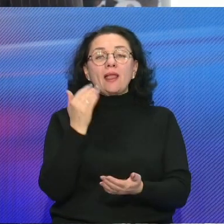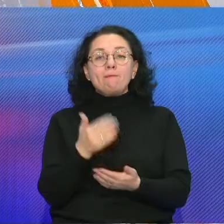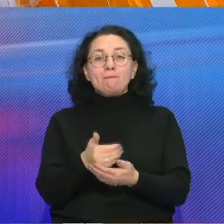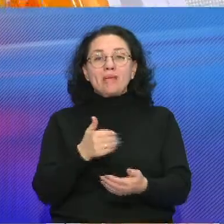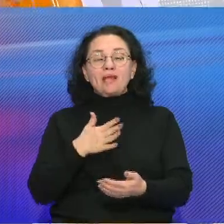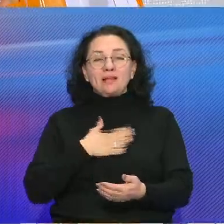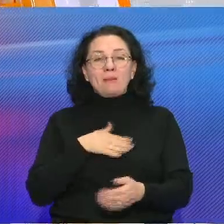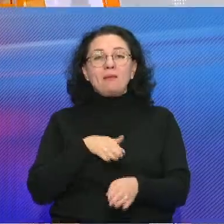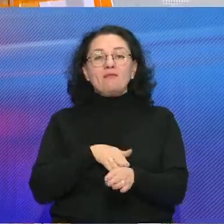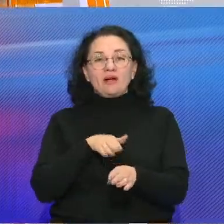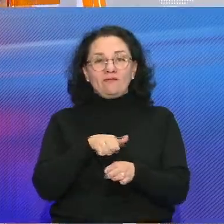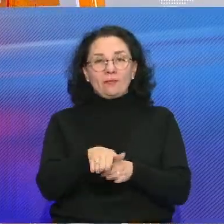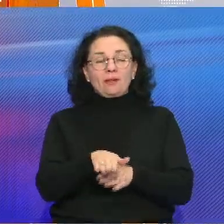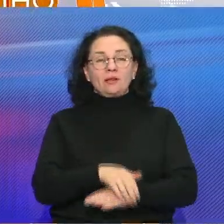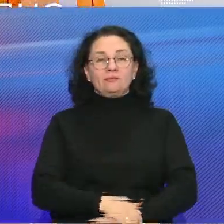выполним.